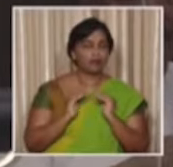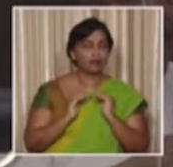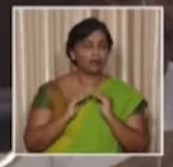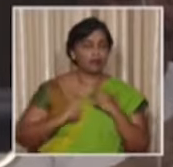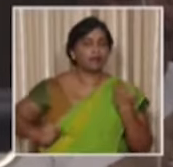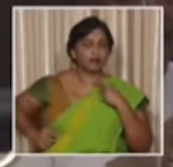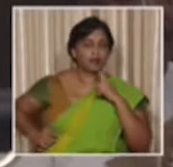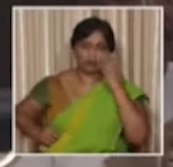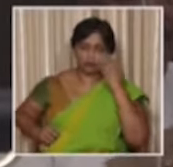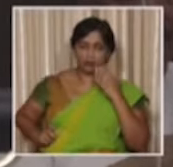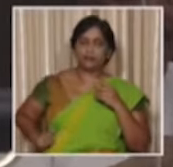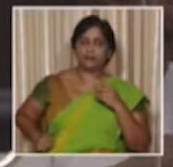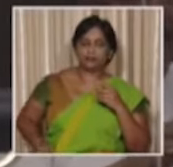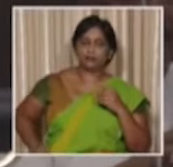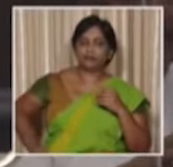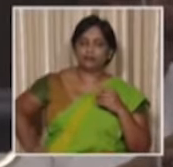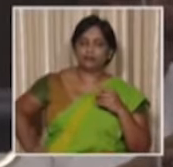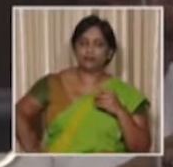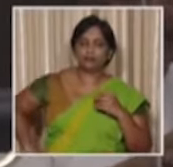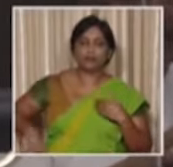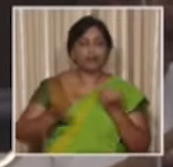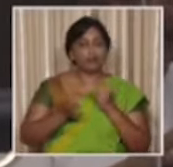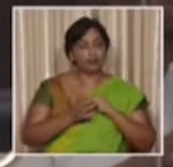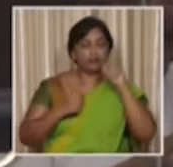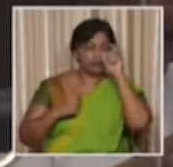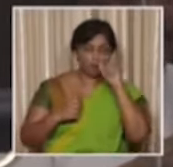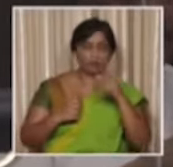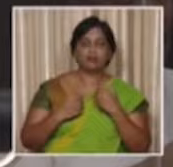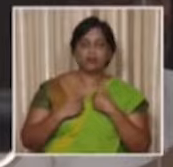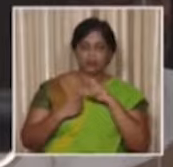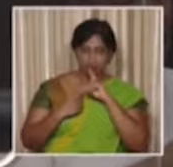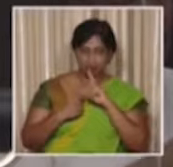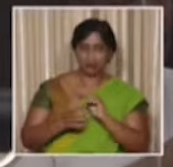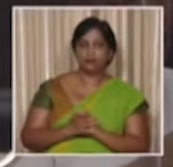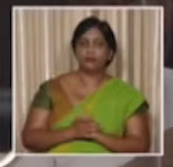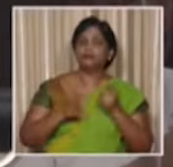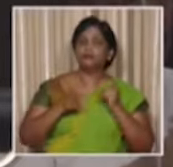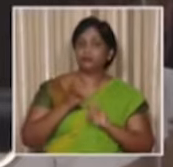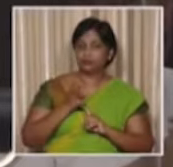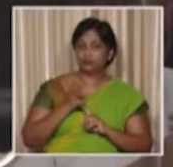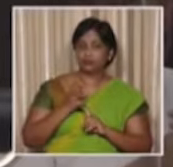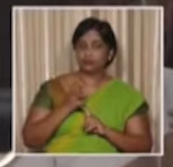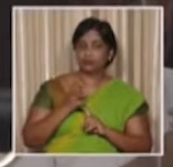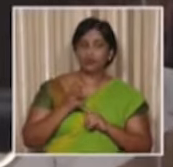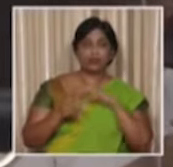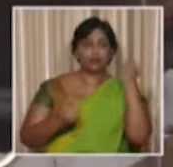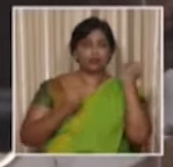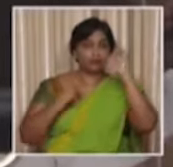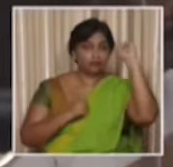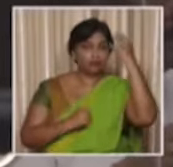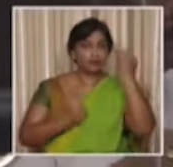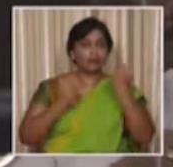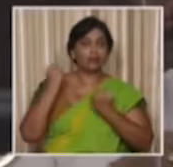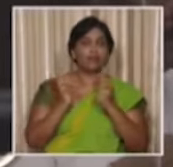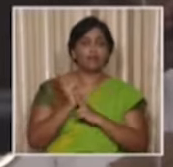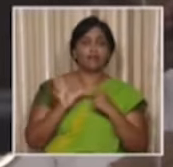කියලා අපි දකිනවා. ඒ නිසා මේක නැවත සලකලා බලන්න කියලා අපි ඔවුන්ට කිව්වා. අනිත් එක මේ සුවසැරිය වාගේ මේ ගිලන් රථ